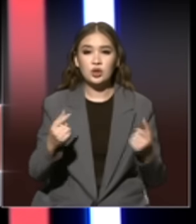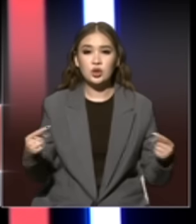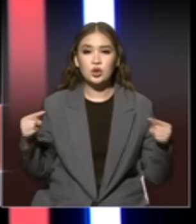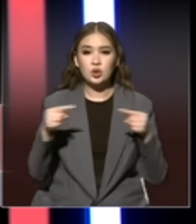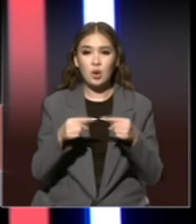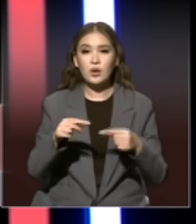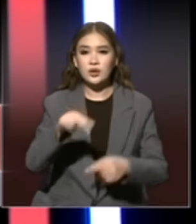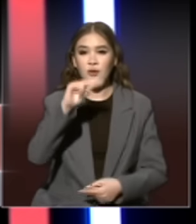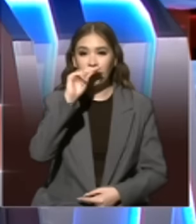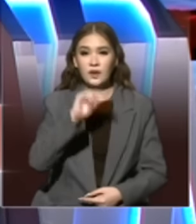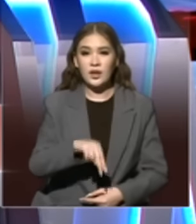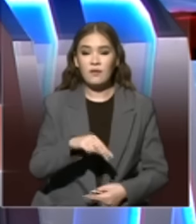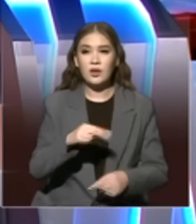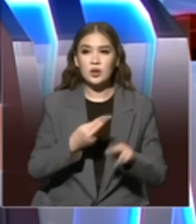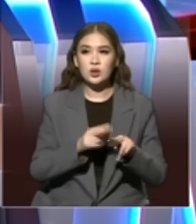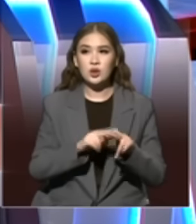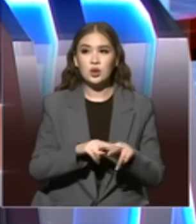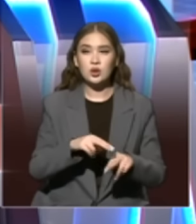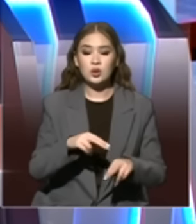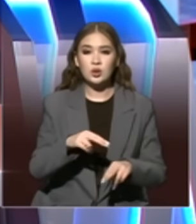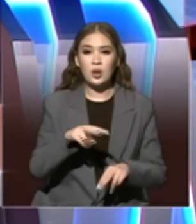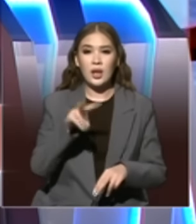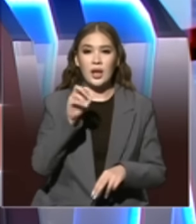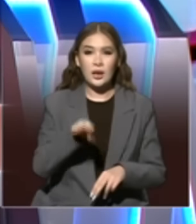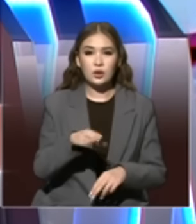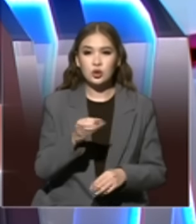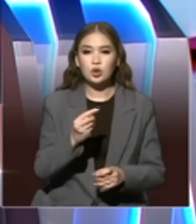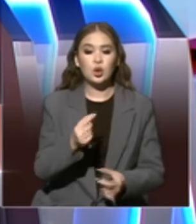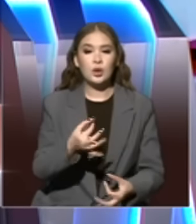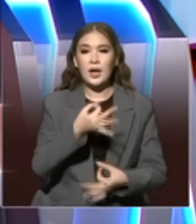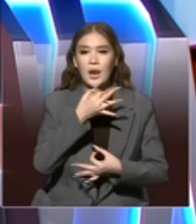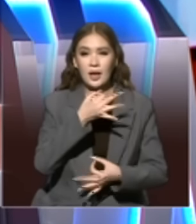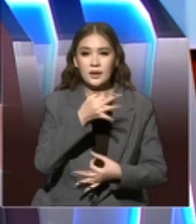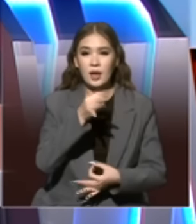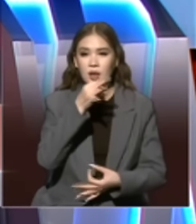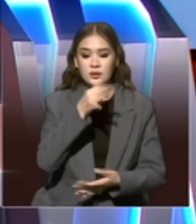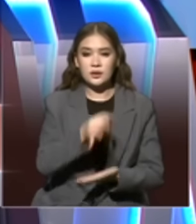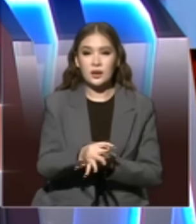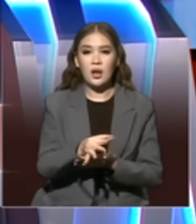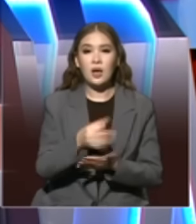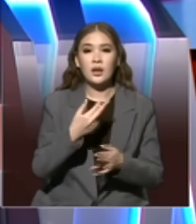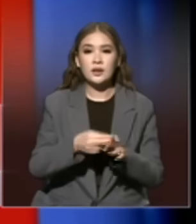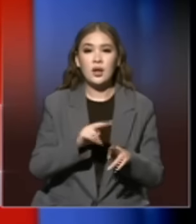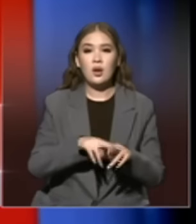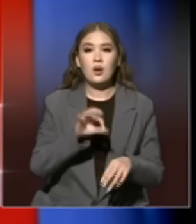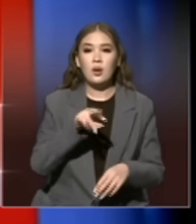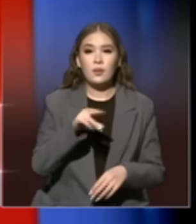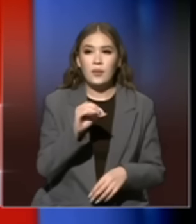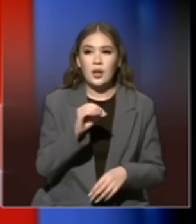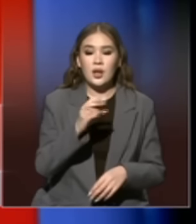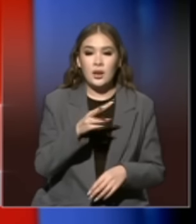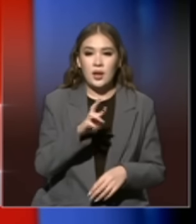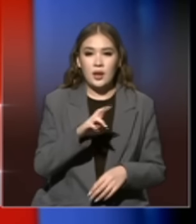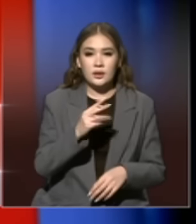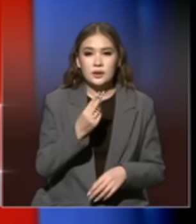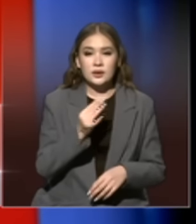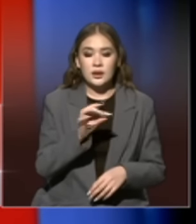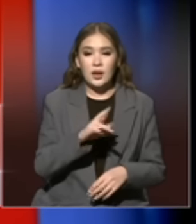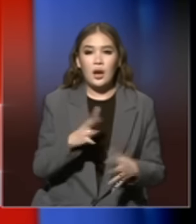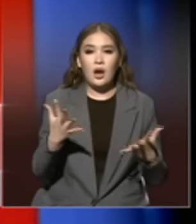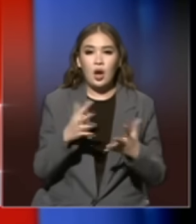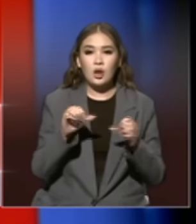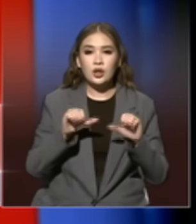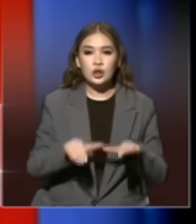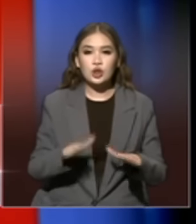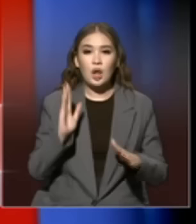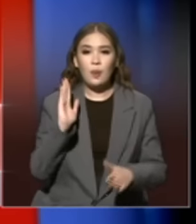кінәлі екен осынша жылмен сотталды екен деп айту әлі ертерек. Сондықтан апелляция түседі. Апелляцияның шешімі қандай болады? Одан